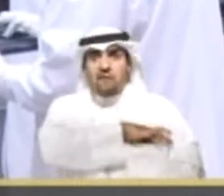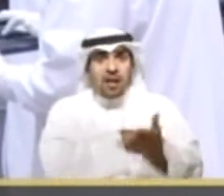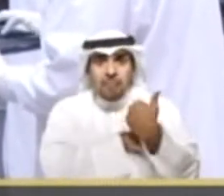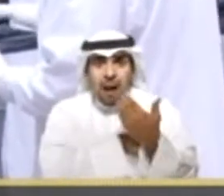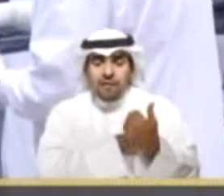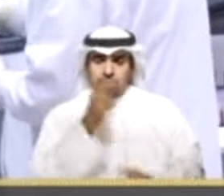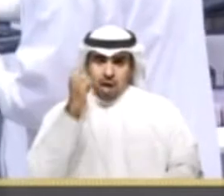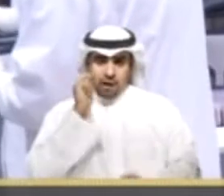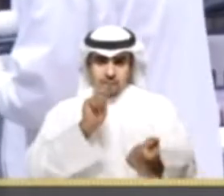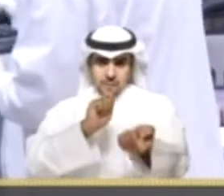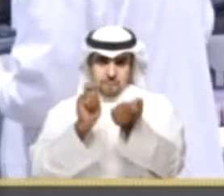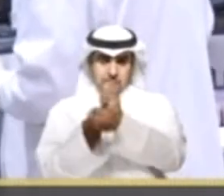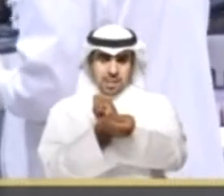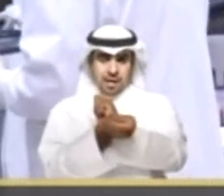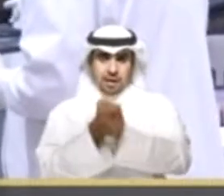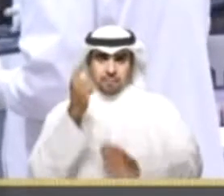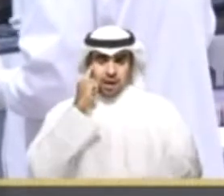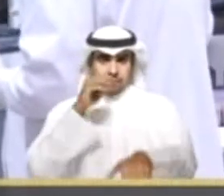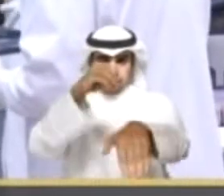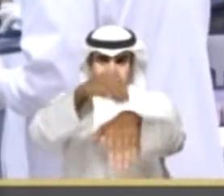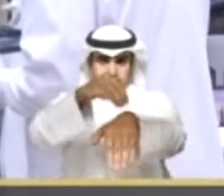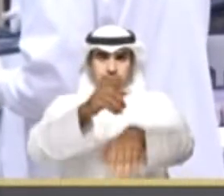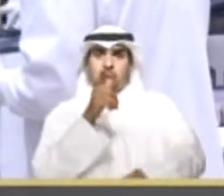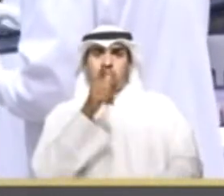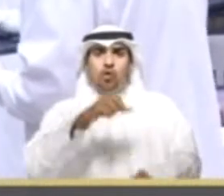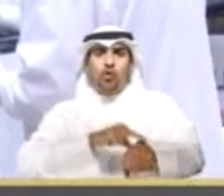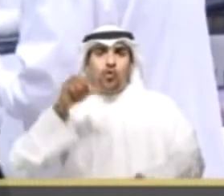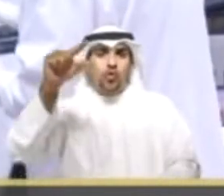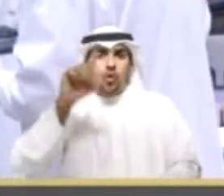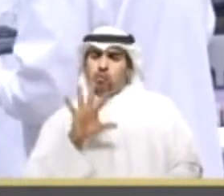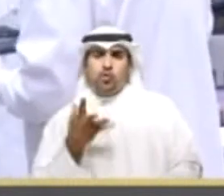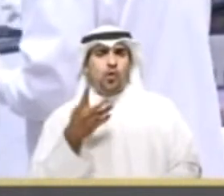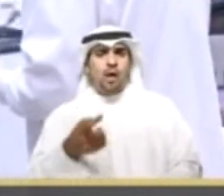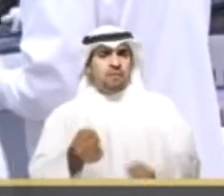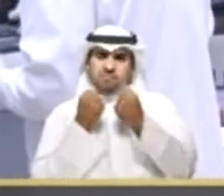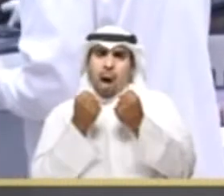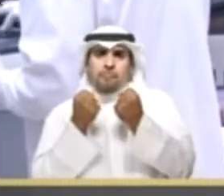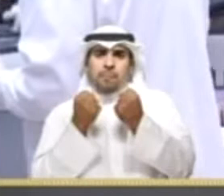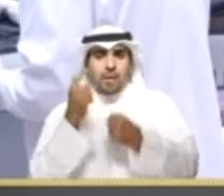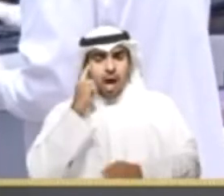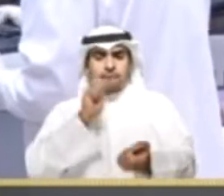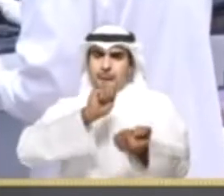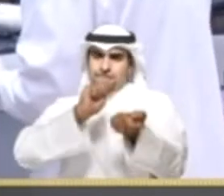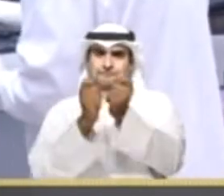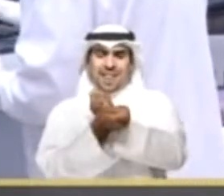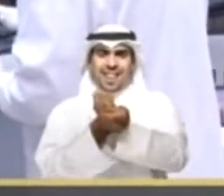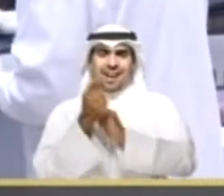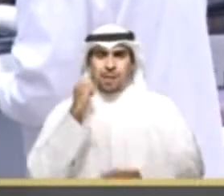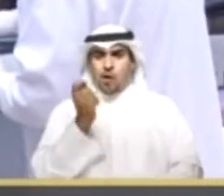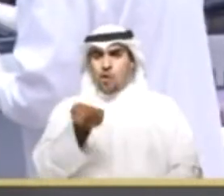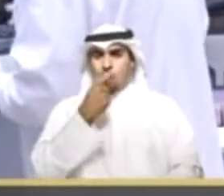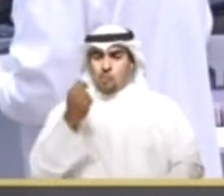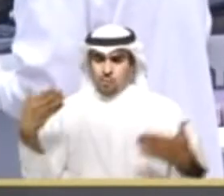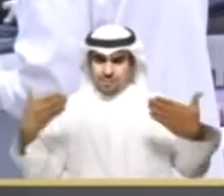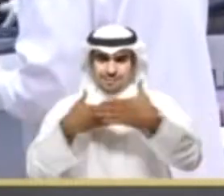المريض، فإذا كان مقاوم نقوم بإبلاغ الطبيب بهذا النتيجة ويقوم بتغيير المضادات الفيروسية إلى أخرى